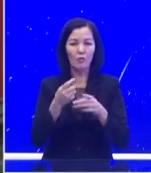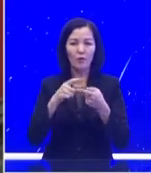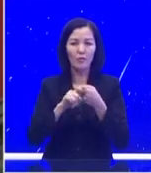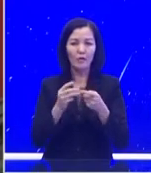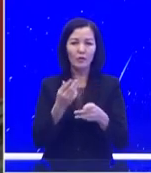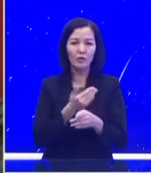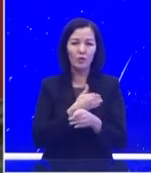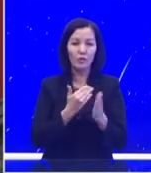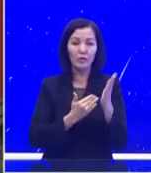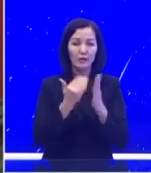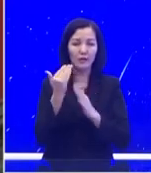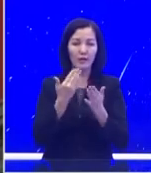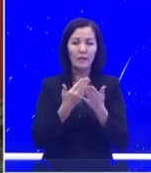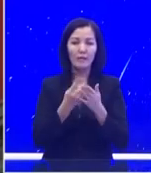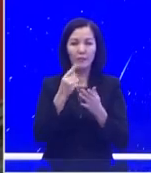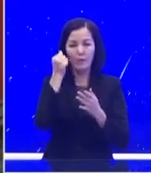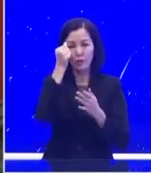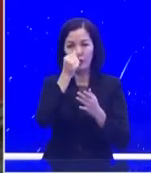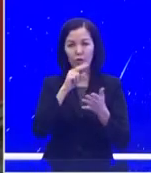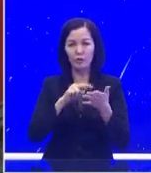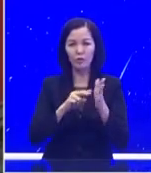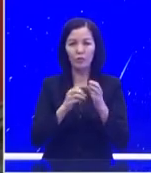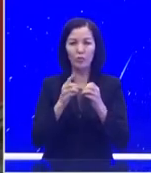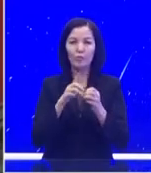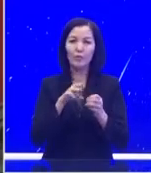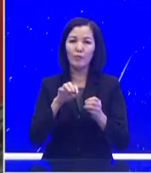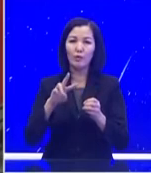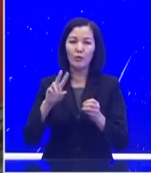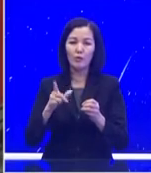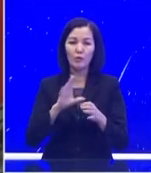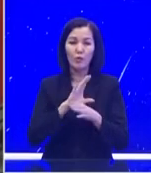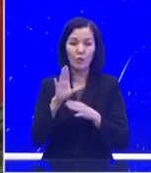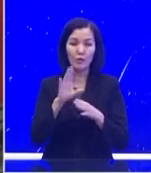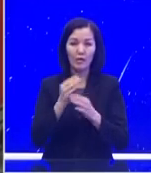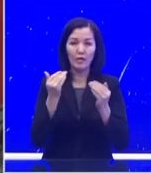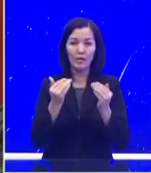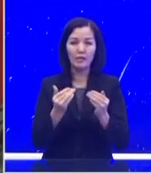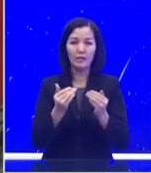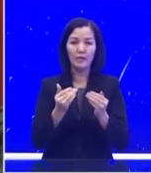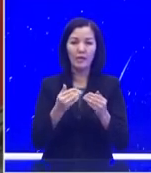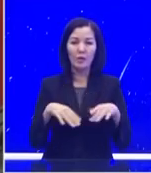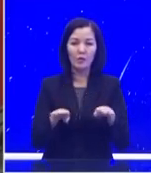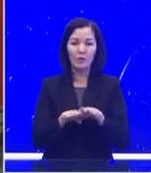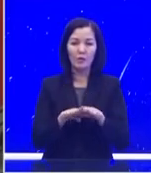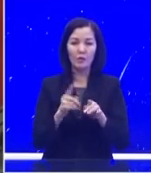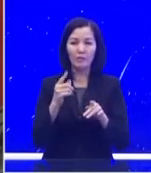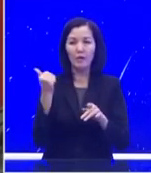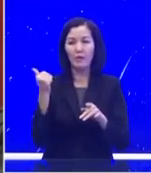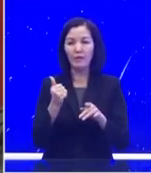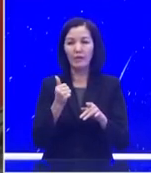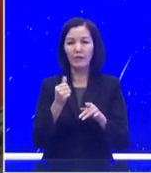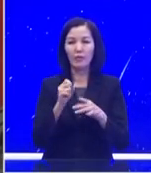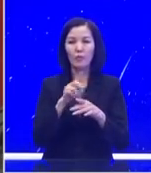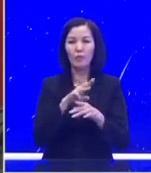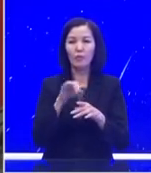артқан. Мәселен, жылдық жоспарлары бойынша 11 миллионнан аса өнім өндіретін. Қазір дәл осы көлем аптасына